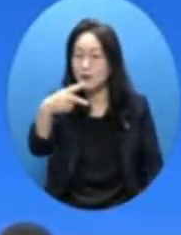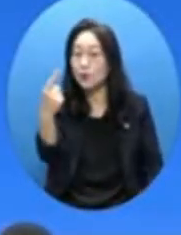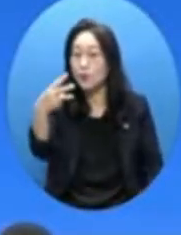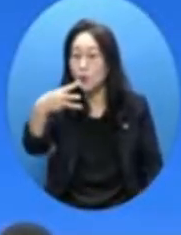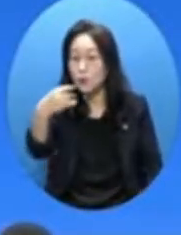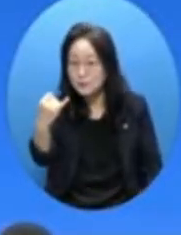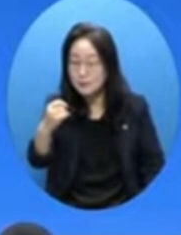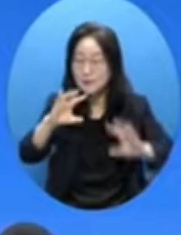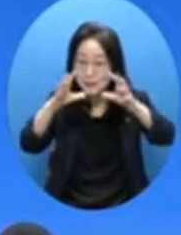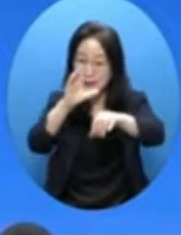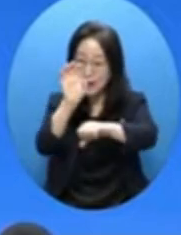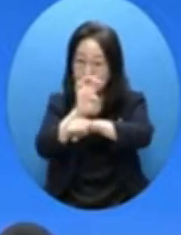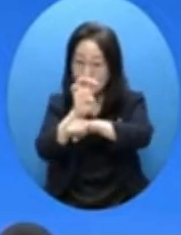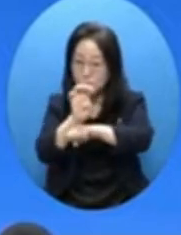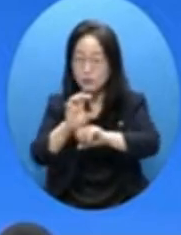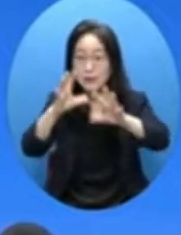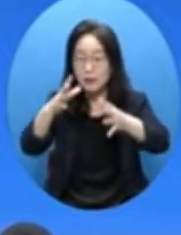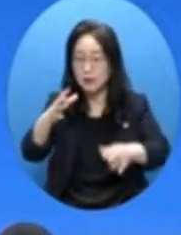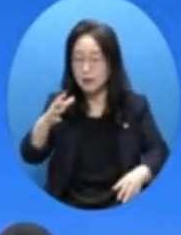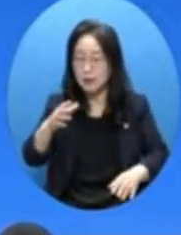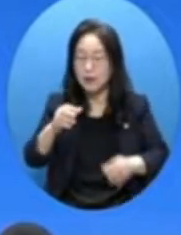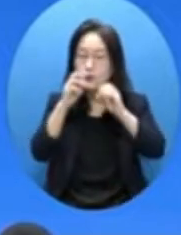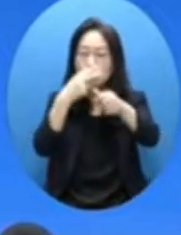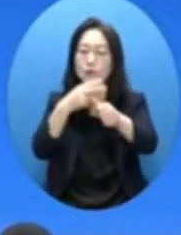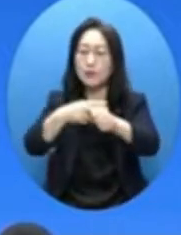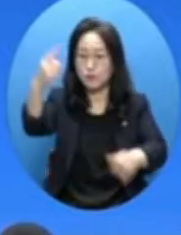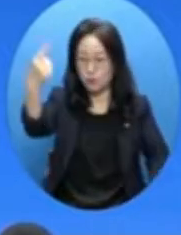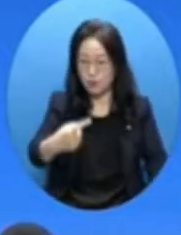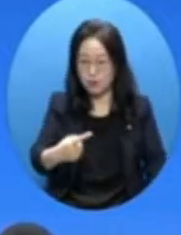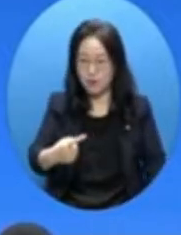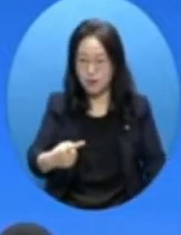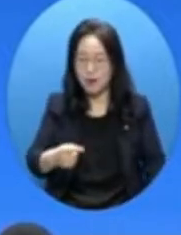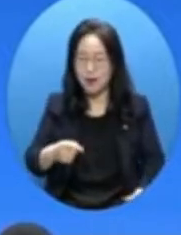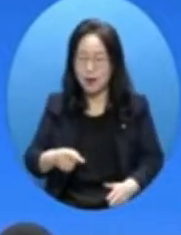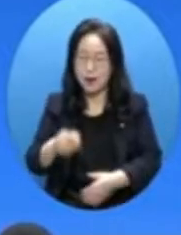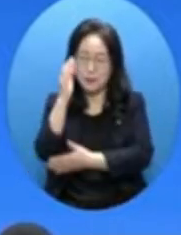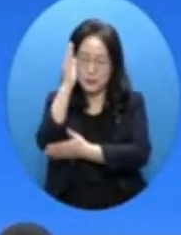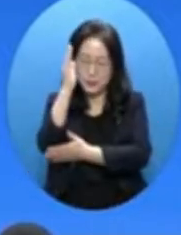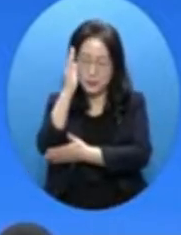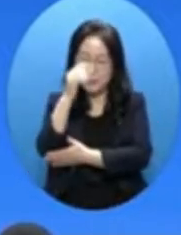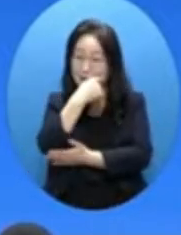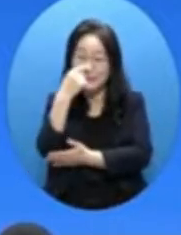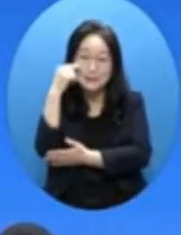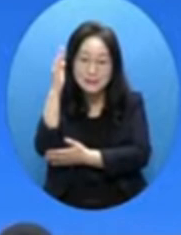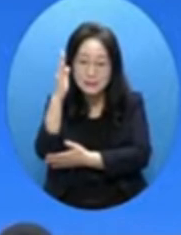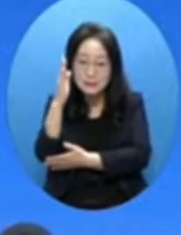선교사님 와서 선교보고를 합니다. 선교보고를 하고 그 간증을 하는데